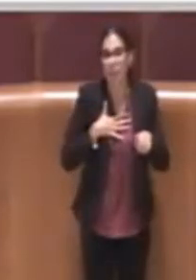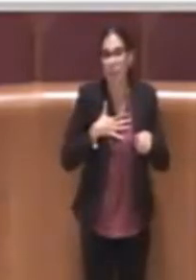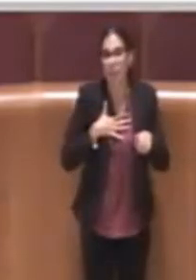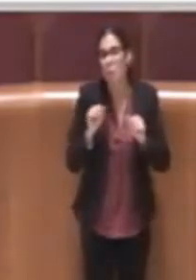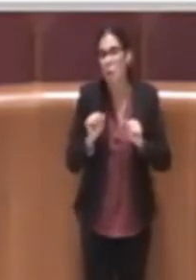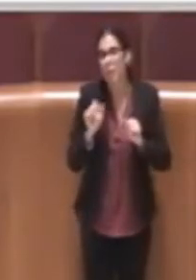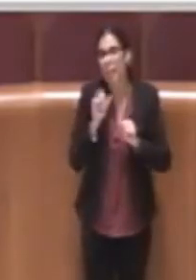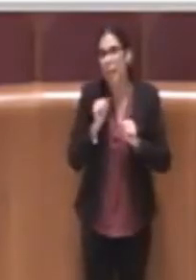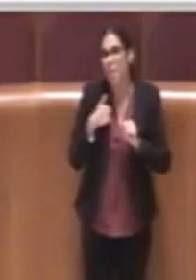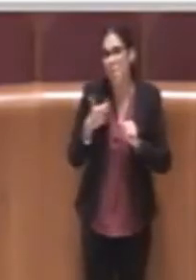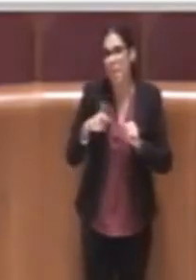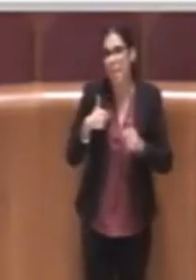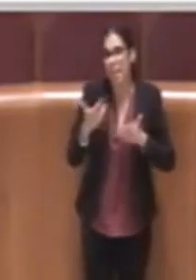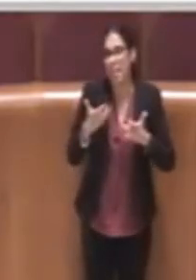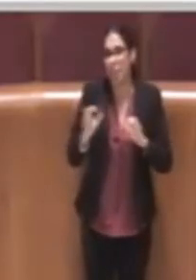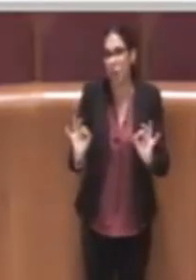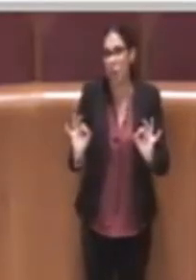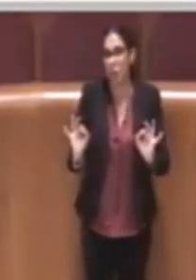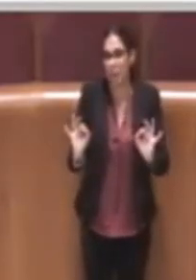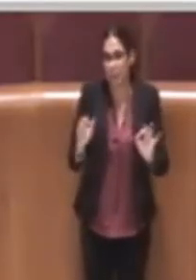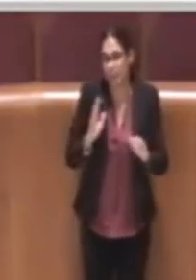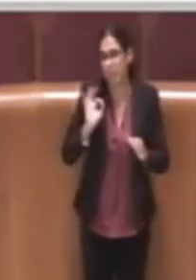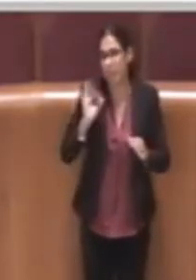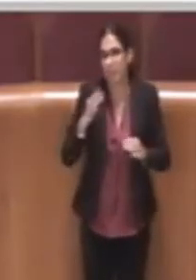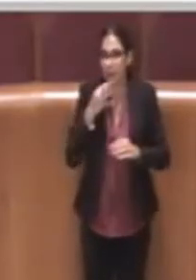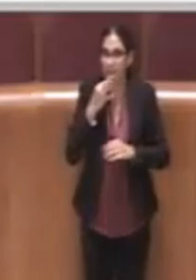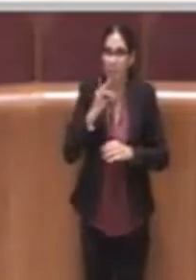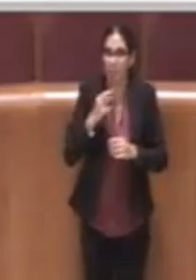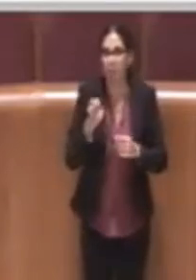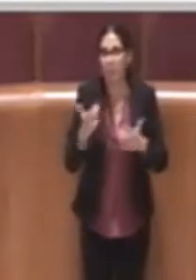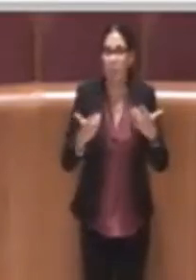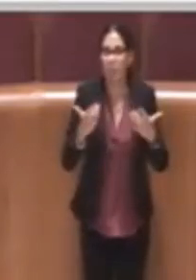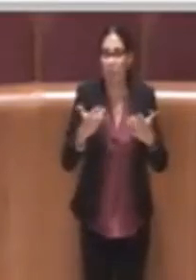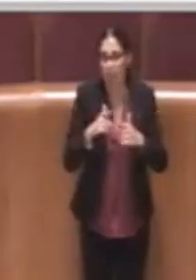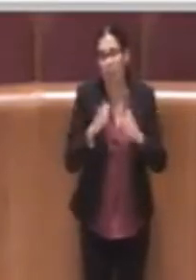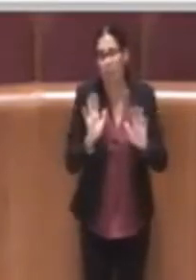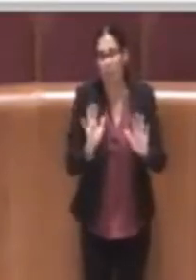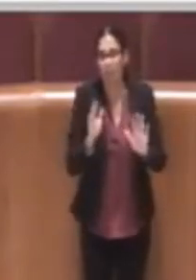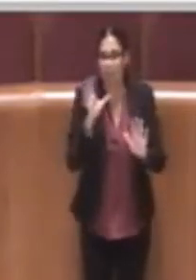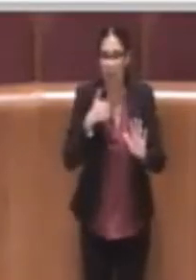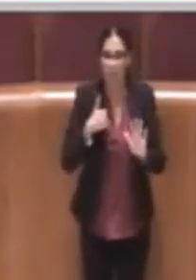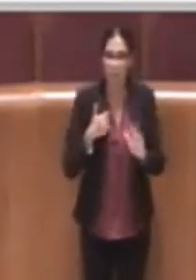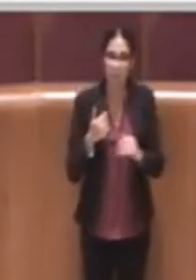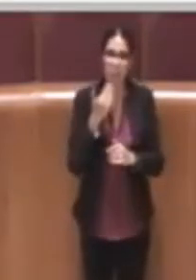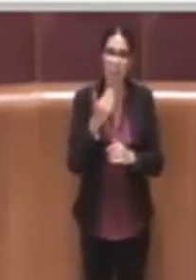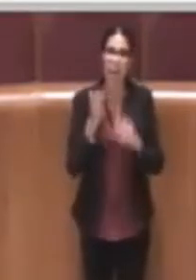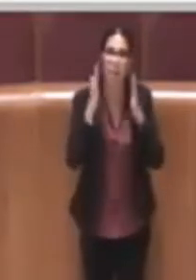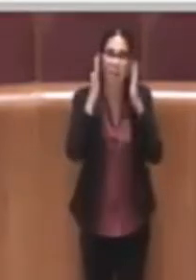comprendere, diciamo, per questo intervento un po' accalorato. Grazie.